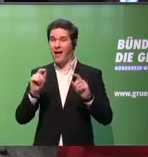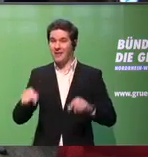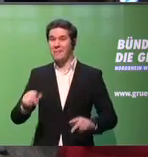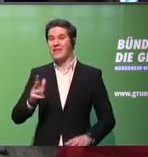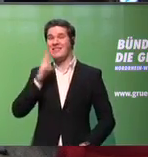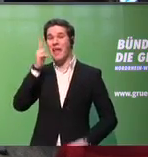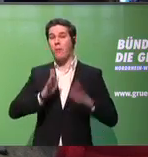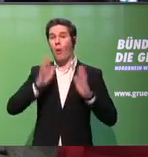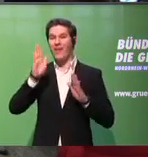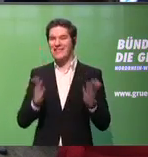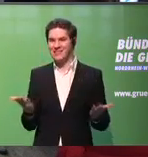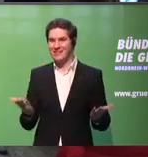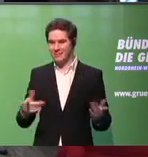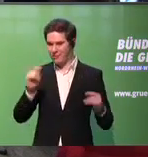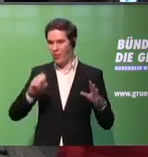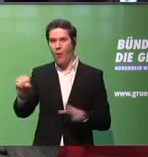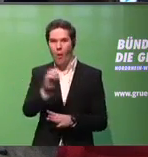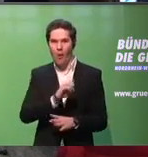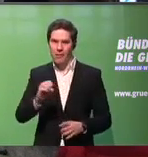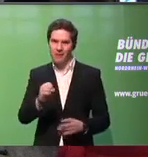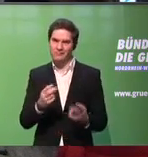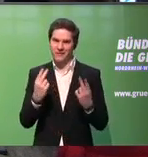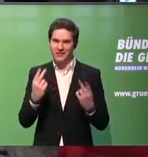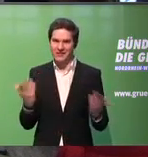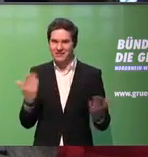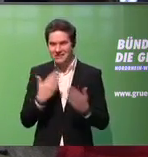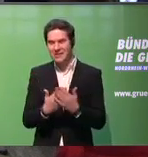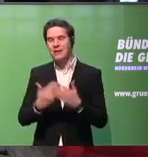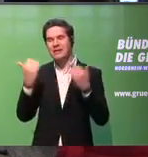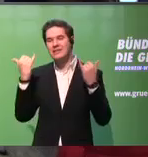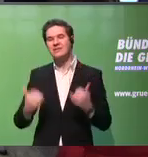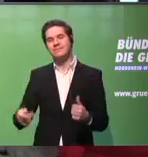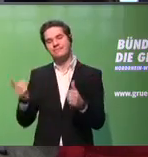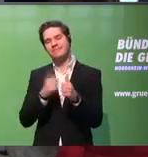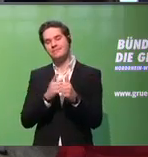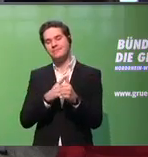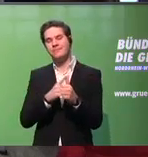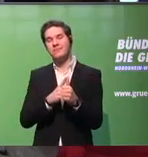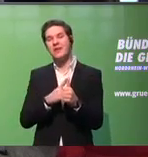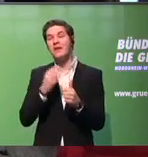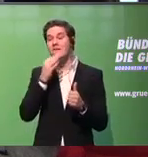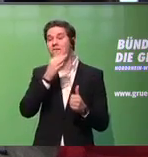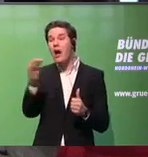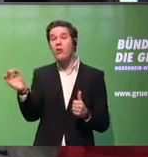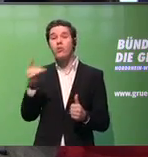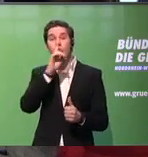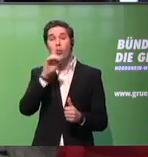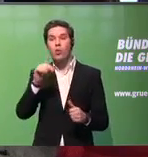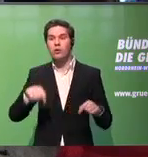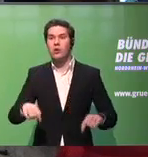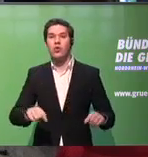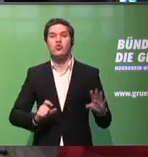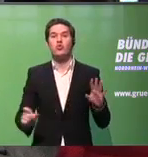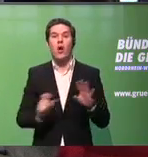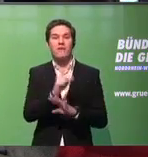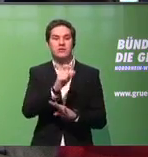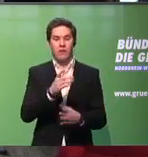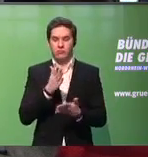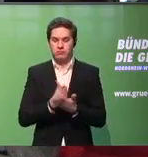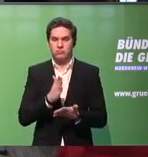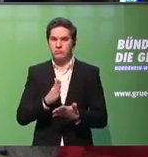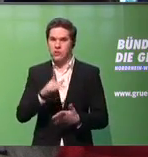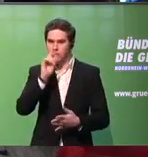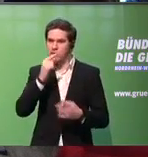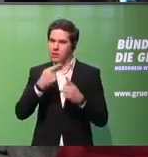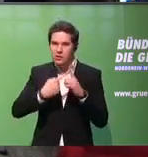in der Europäischen Union. Und ich möchte einsteigen mit einem ganz speziellen Thema, was uns hier nicht nur in Nordrhein-Westfalen, sondern auch eigentlich in allen